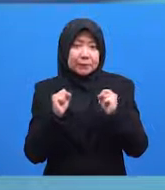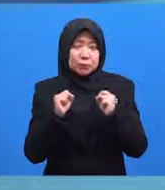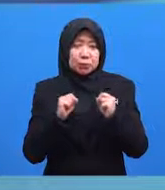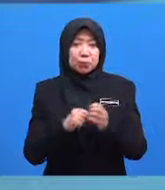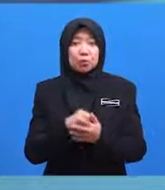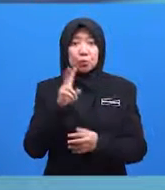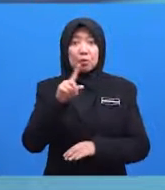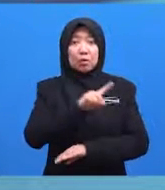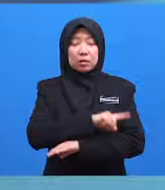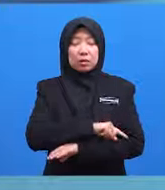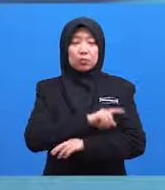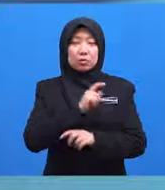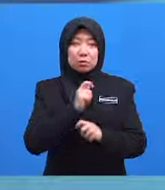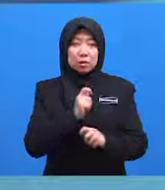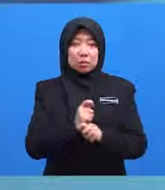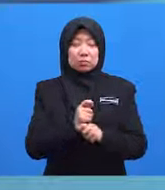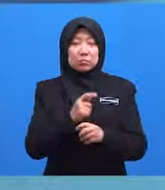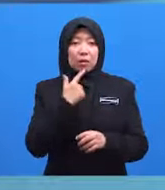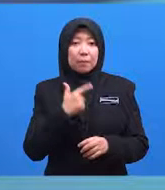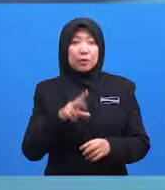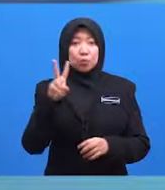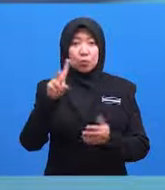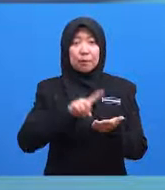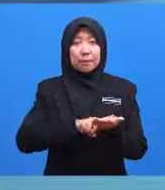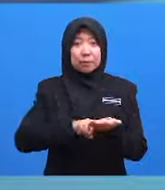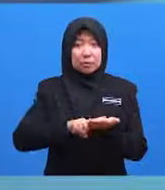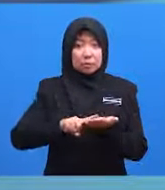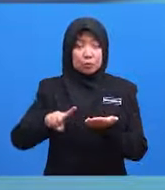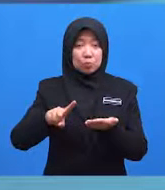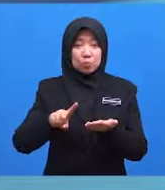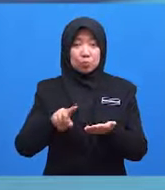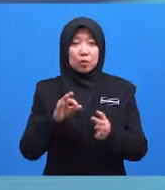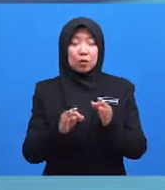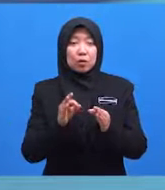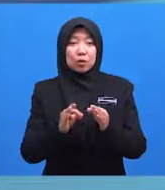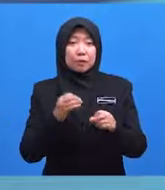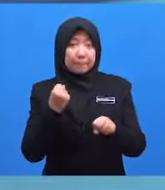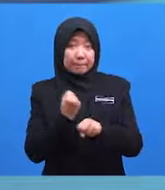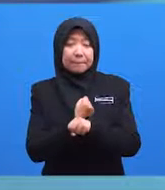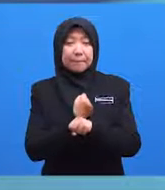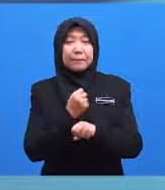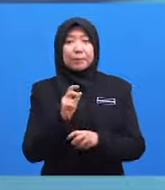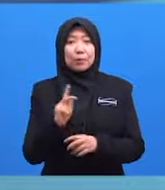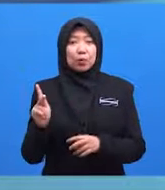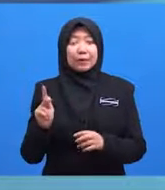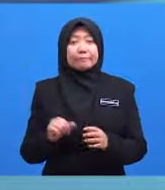mampu bertahan selama 2 minggu sekiranya dibekukan.